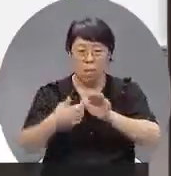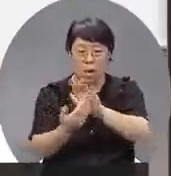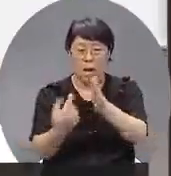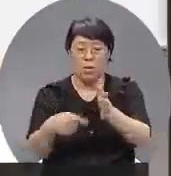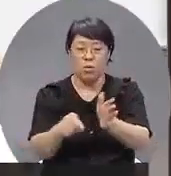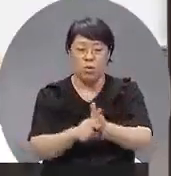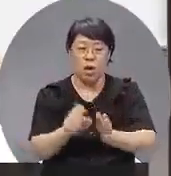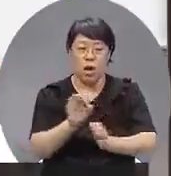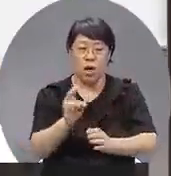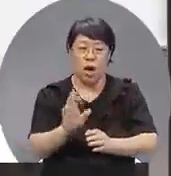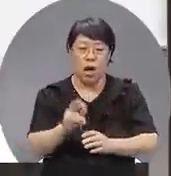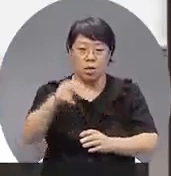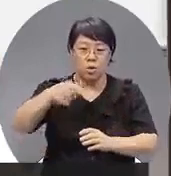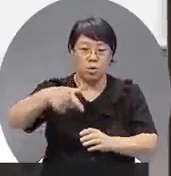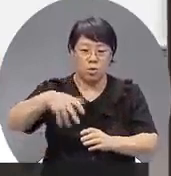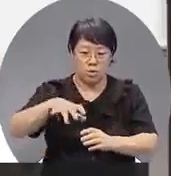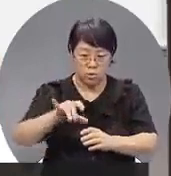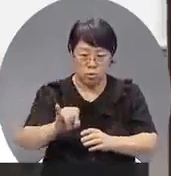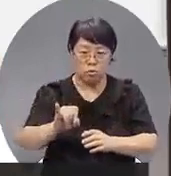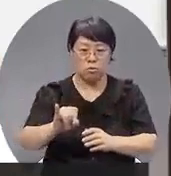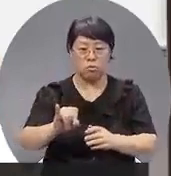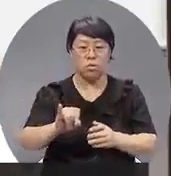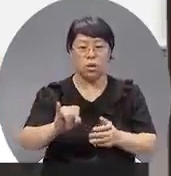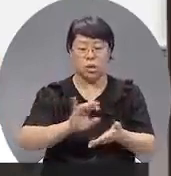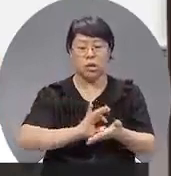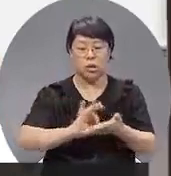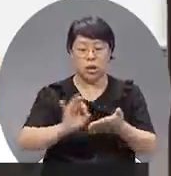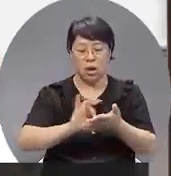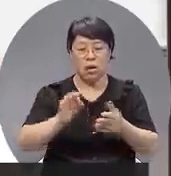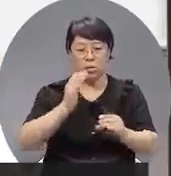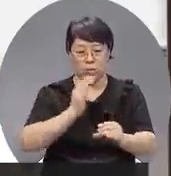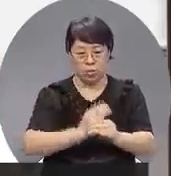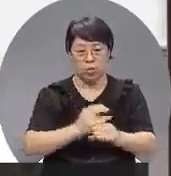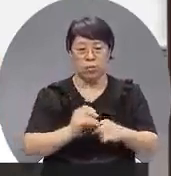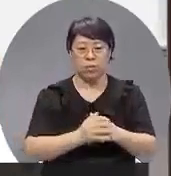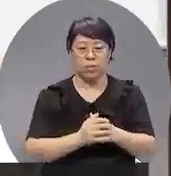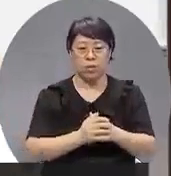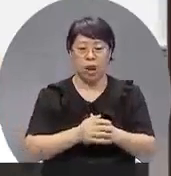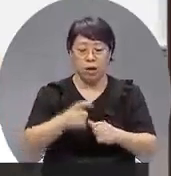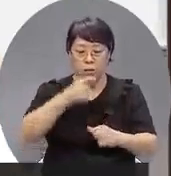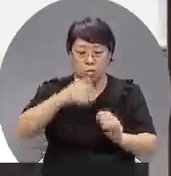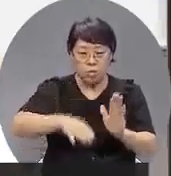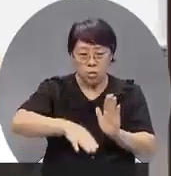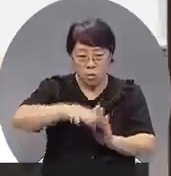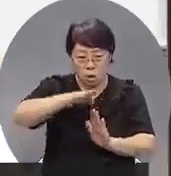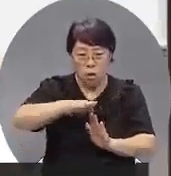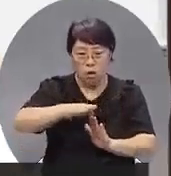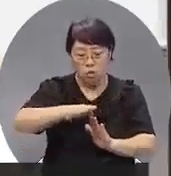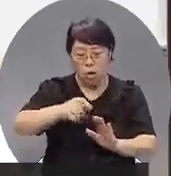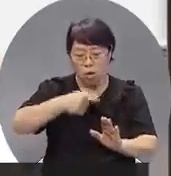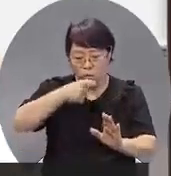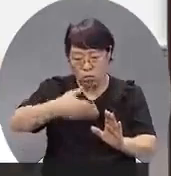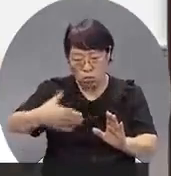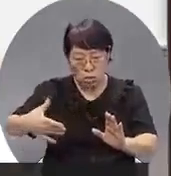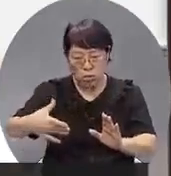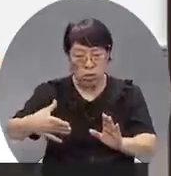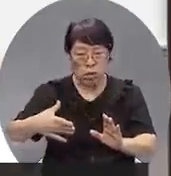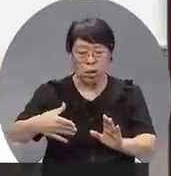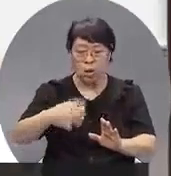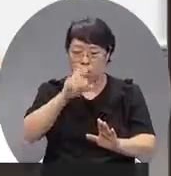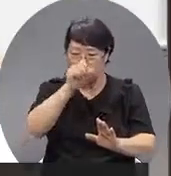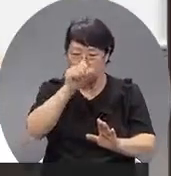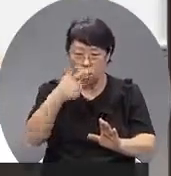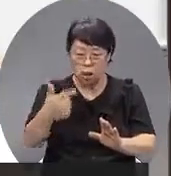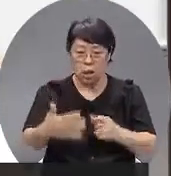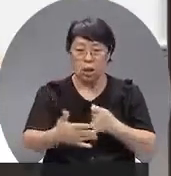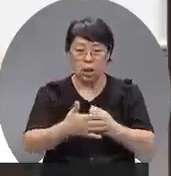양수기, 오톤 양수기를 대비하고 있었습니다. 수위가 상승하면 기존 하수관이 배수 기능이 수월하지 않기 때문에 최단 기간 그